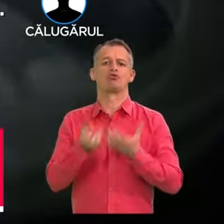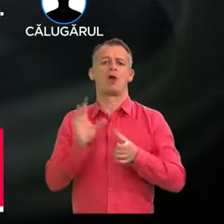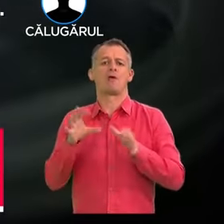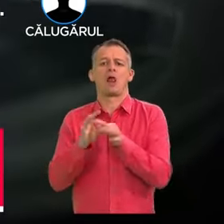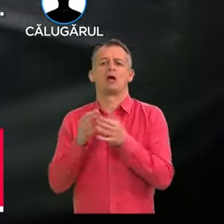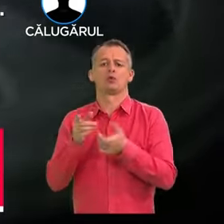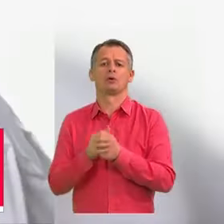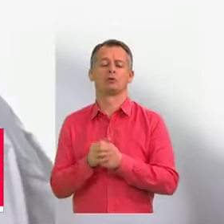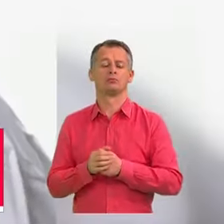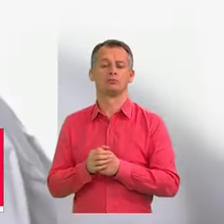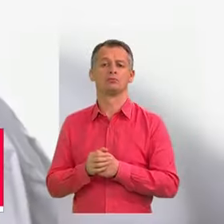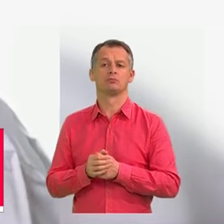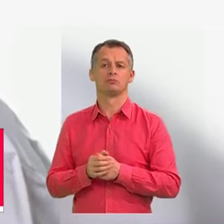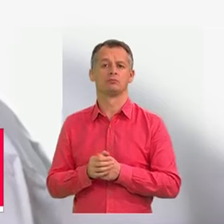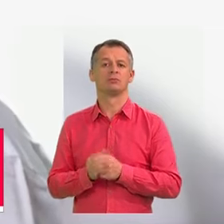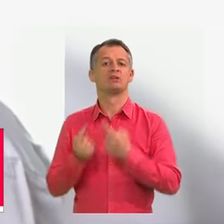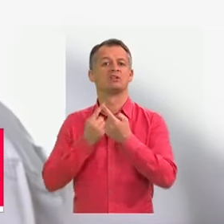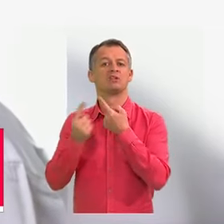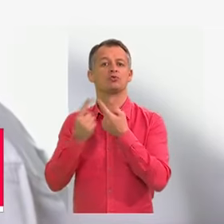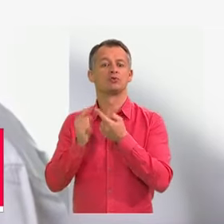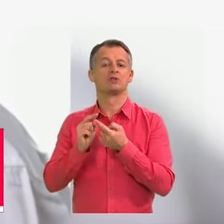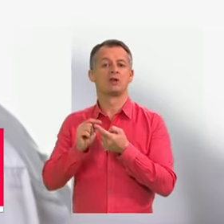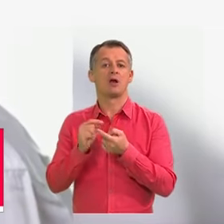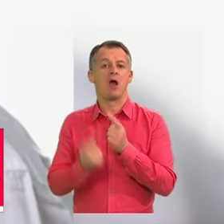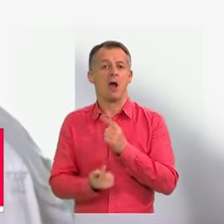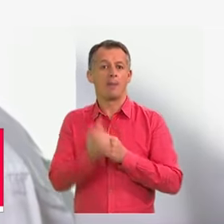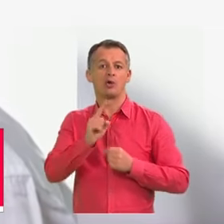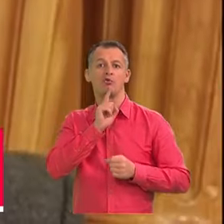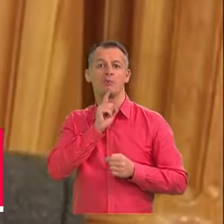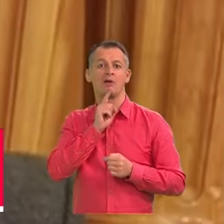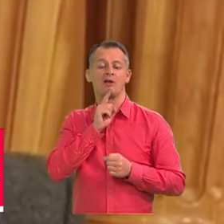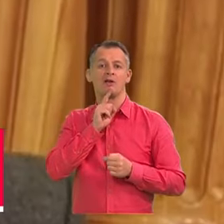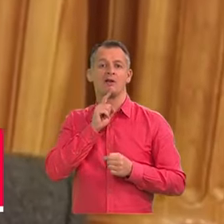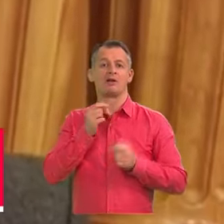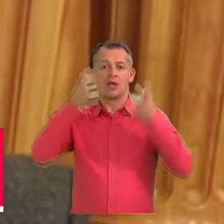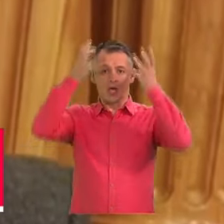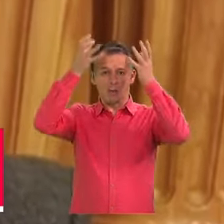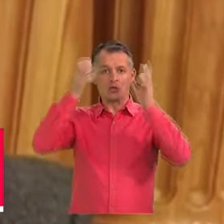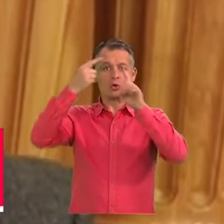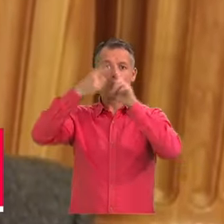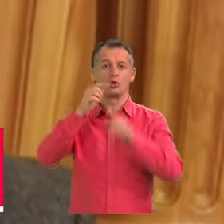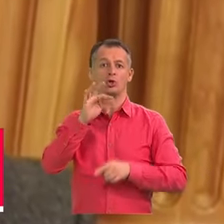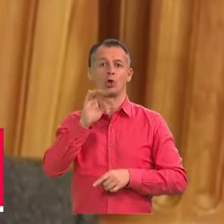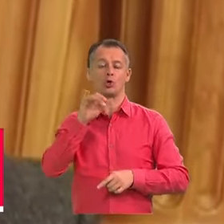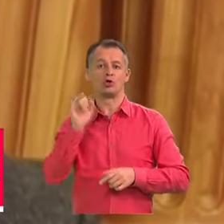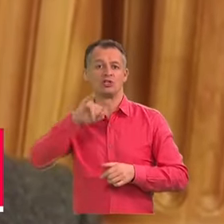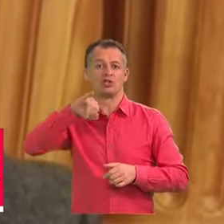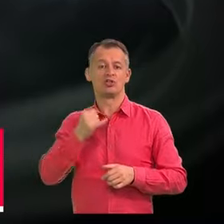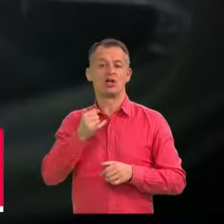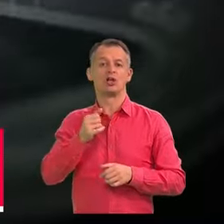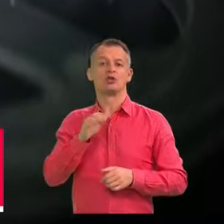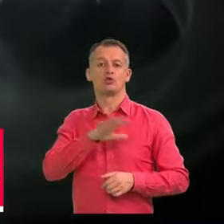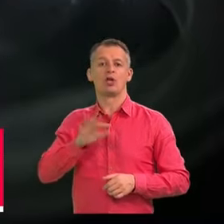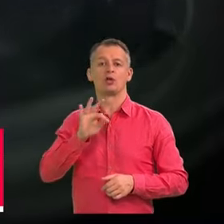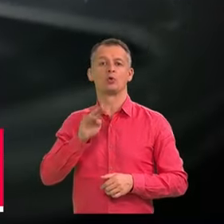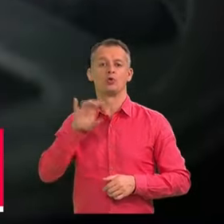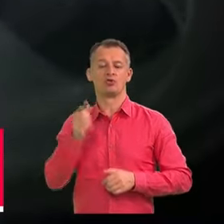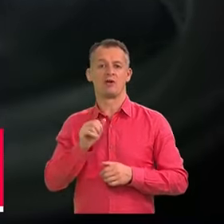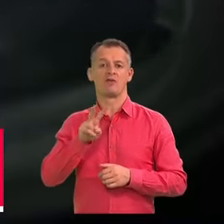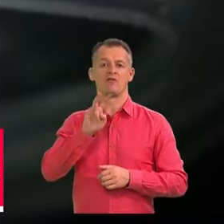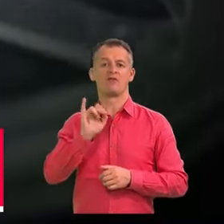Se întâlnea el, ascultă. În discuție apar numele arhiepiscopului Tomisului Teodosie și al episcopului Tulcii Visarion Bălțat. Teodosie